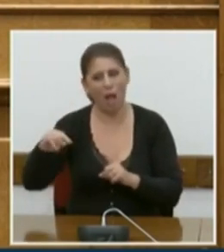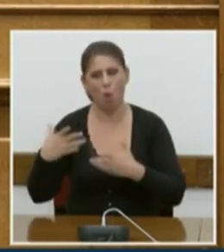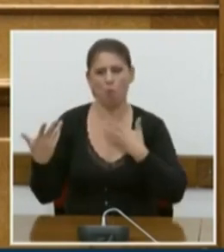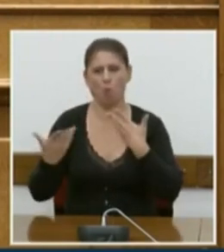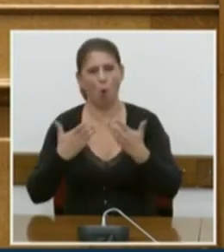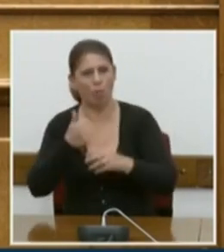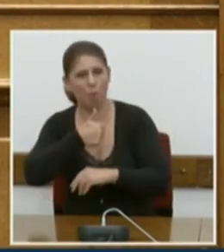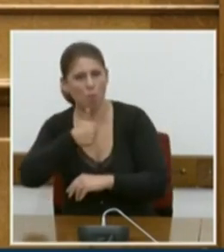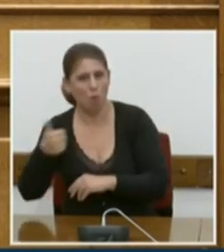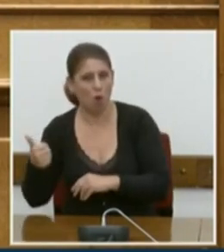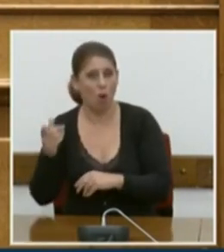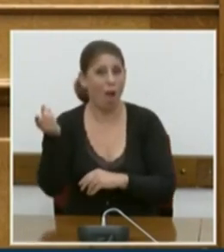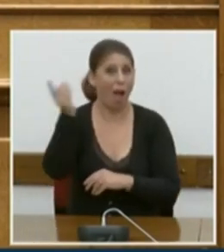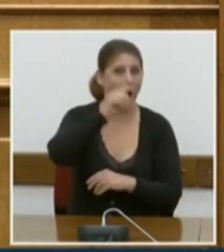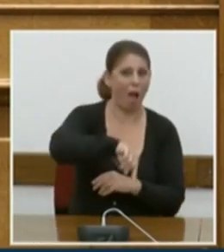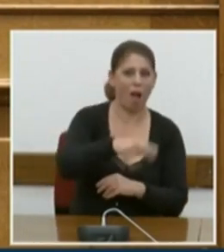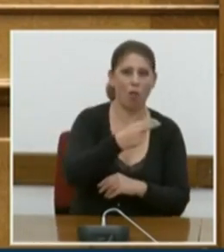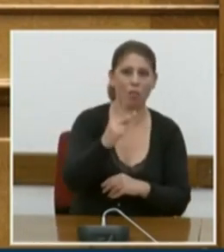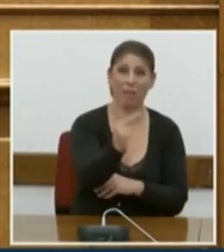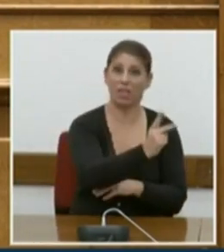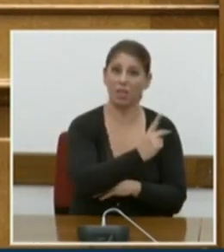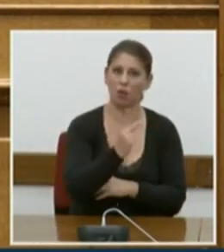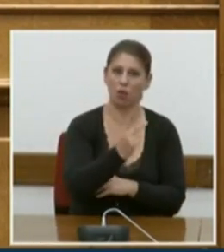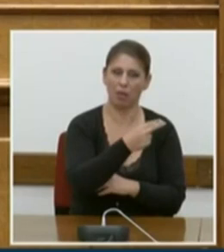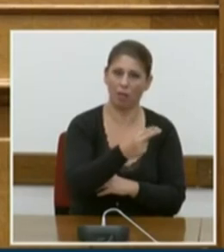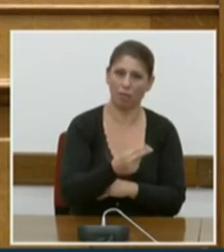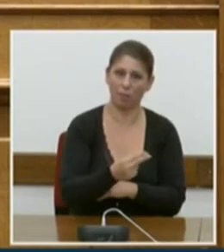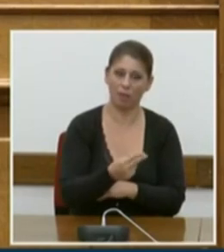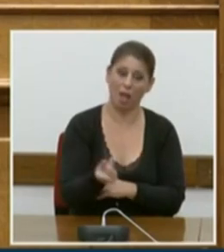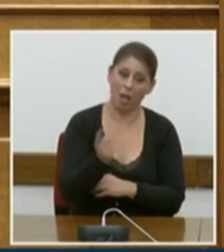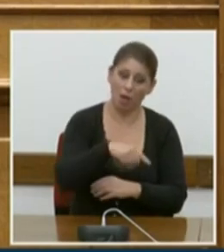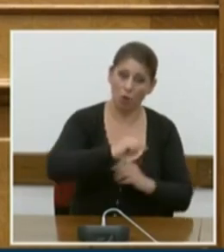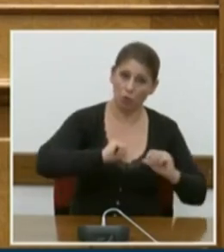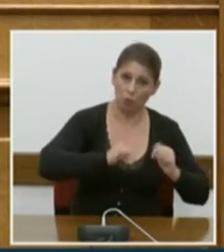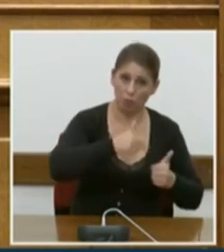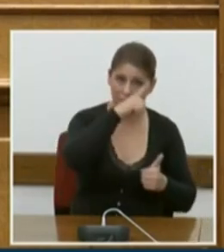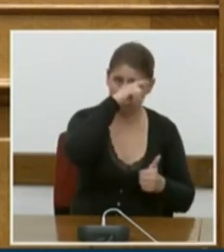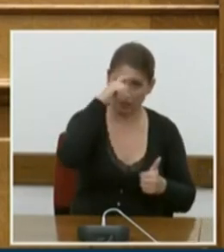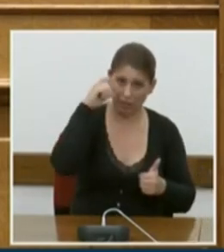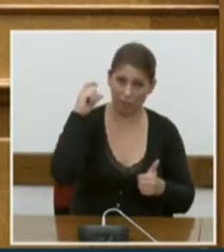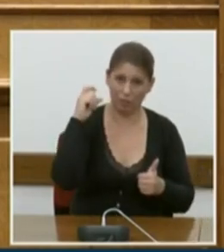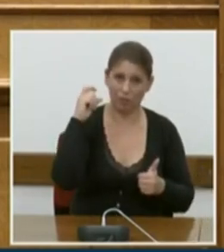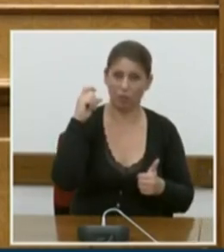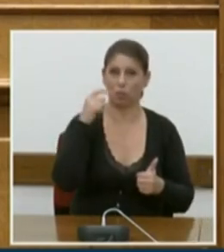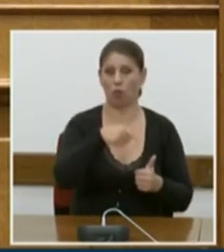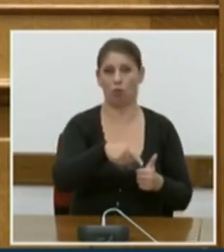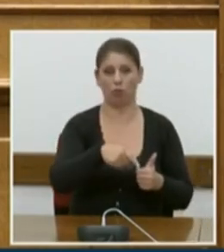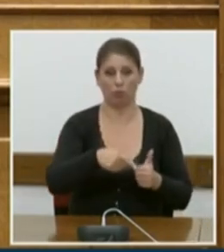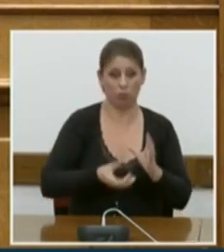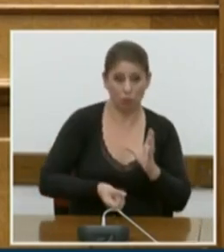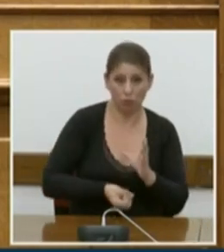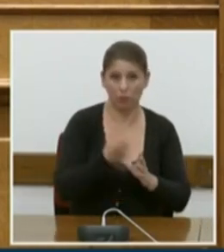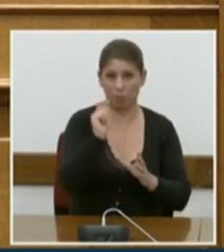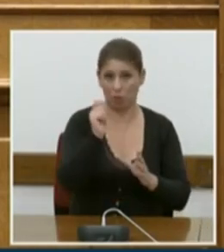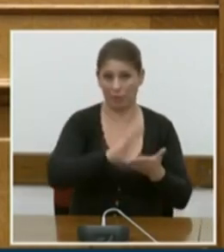δίκτυα. Όπως βέβαια άλλος ο τολμηρός και δύσκολος ριζοσπαστισμός στην πολιτική πράξη